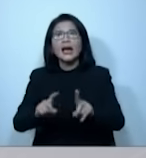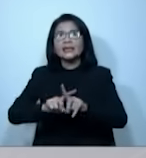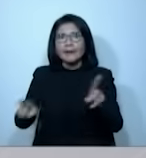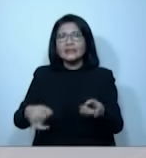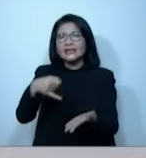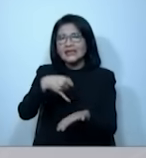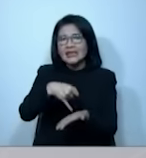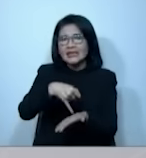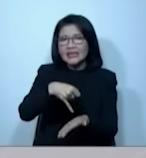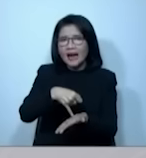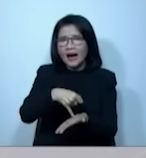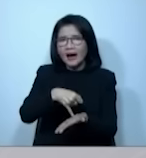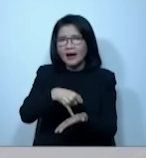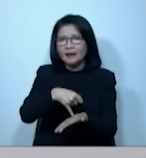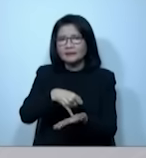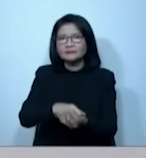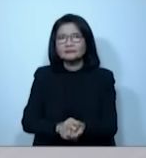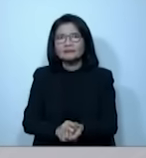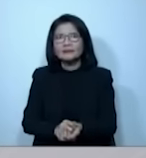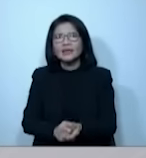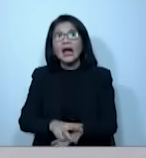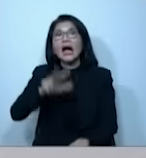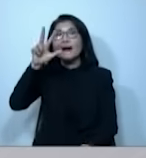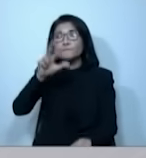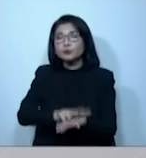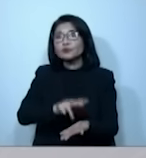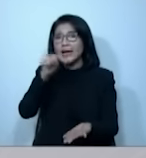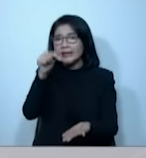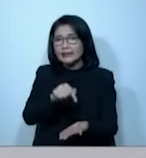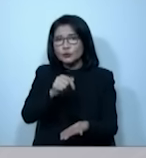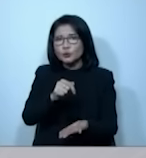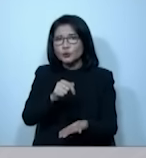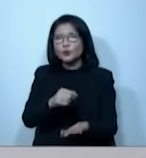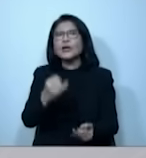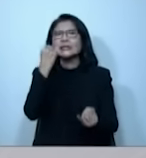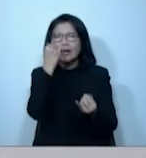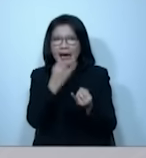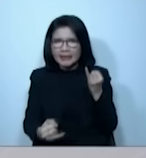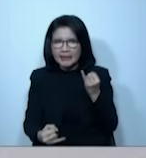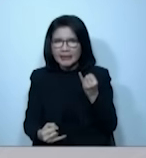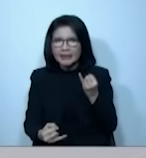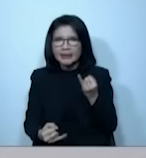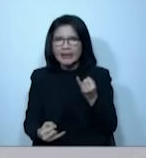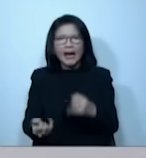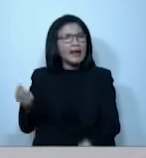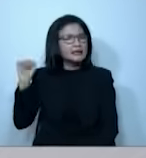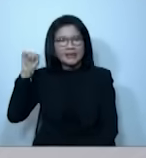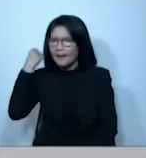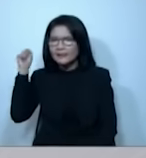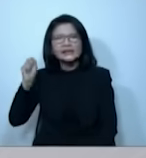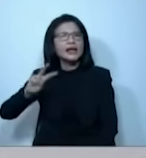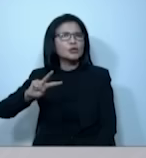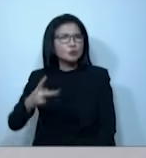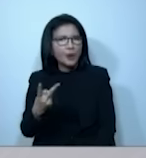intinya adalah bahwa keputusan itu final dan tidak dapat dirubah ya